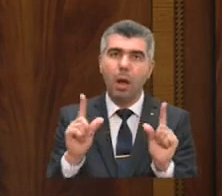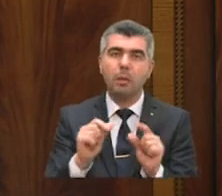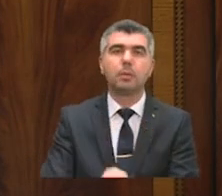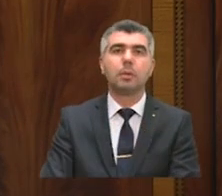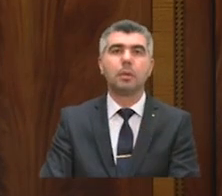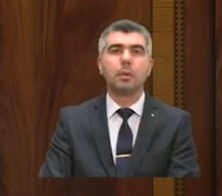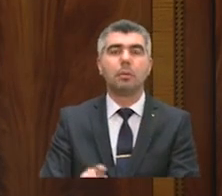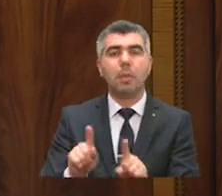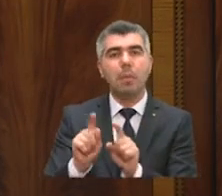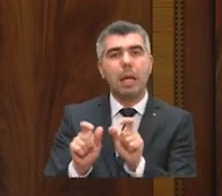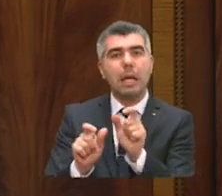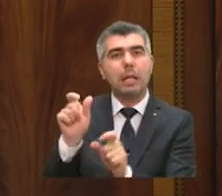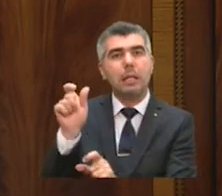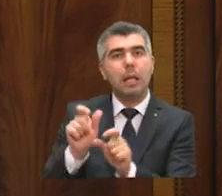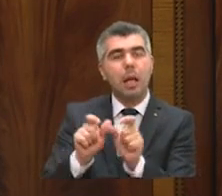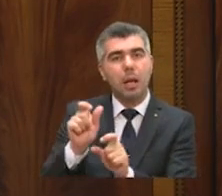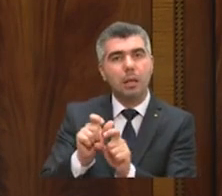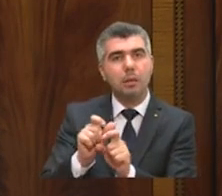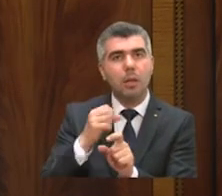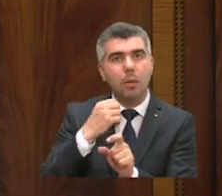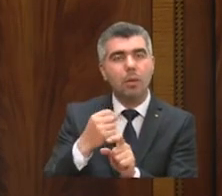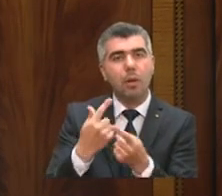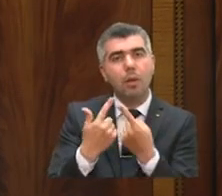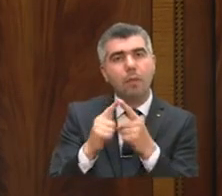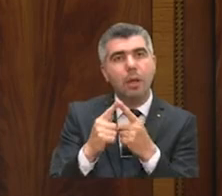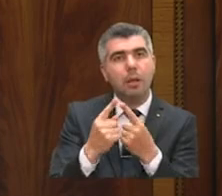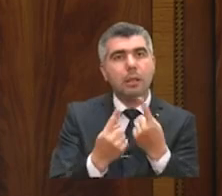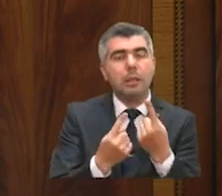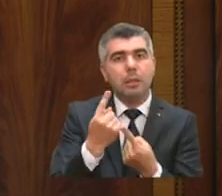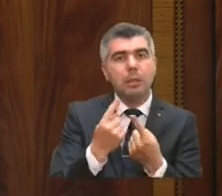بعض الناس اللي كيمارسوا واحد